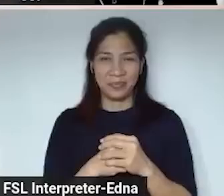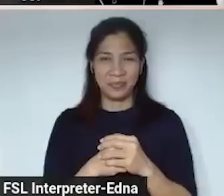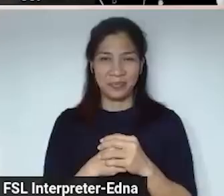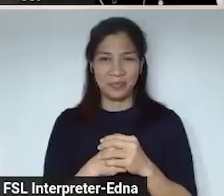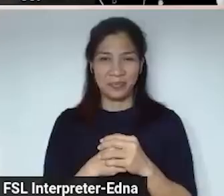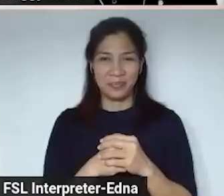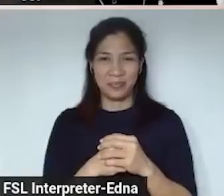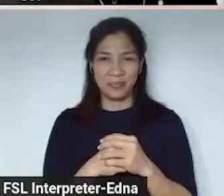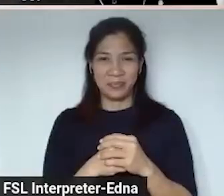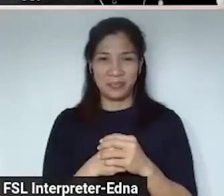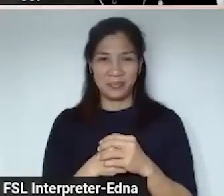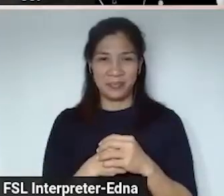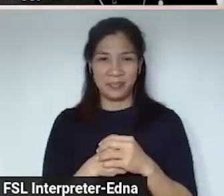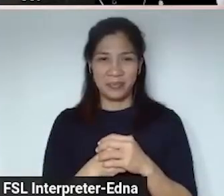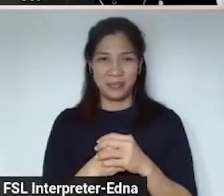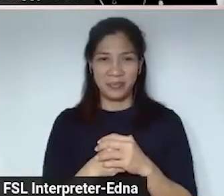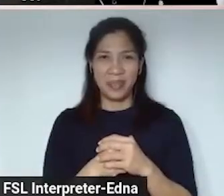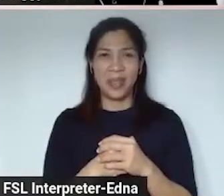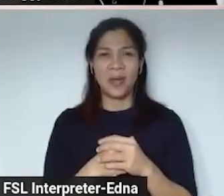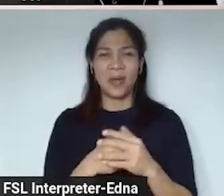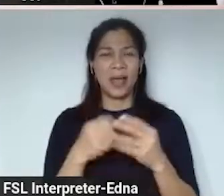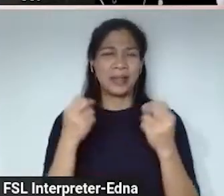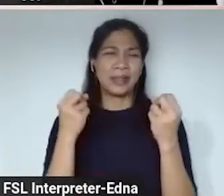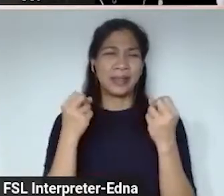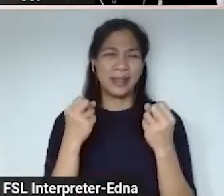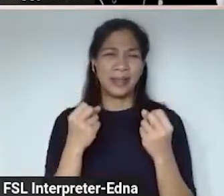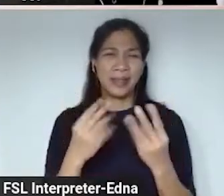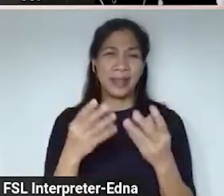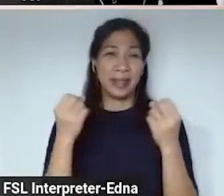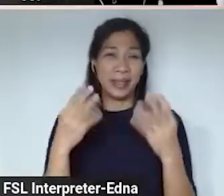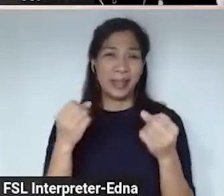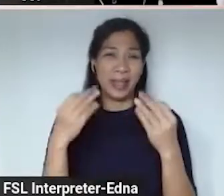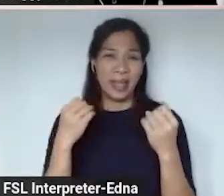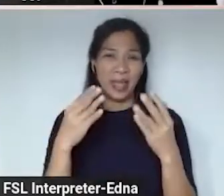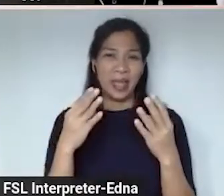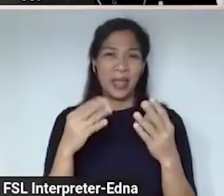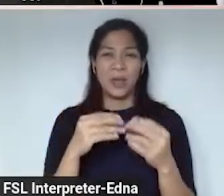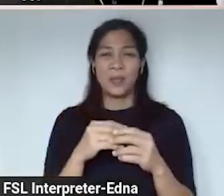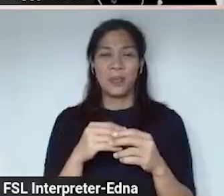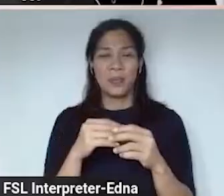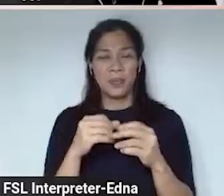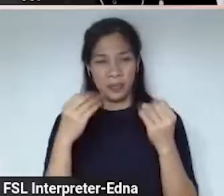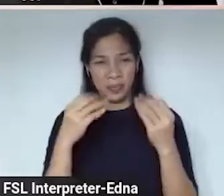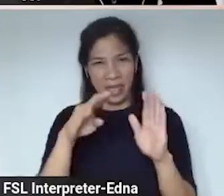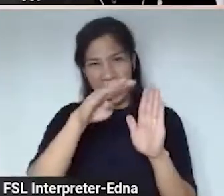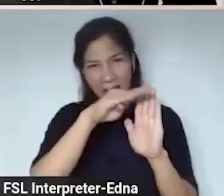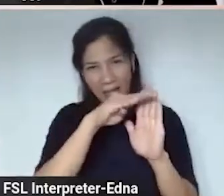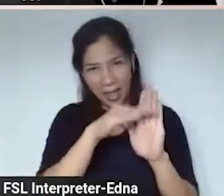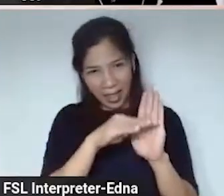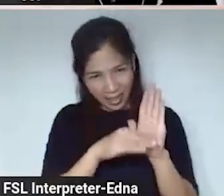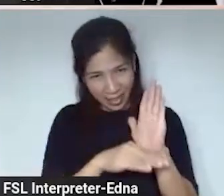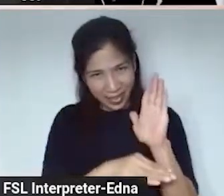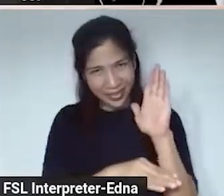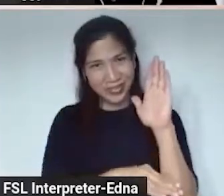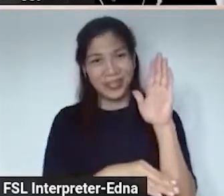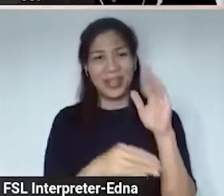Marami, never ending yung one, yung pasasalamat ko sa Panginoon.